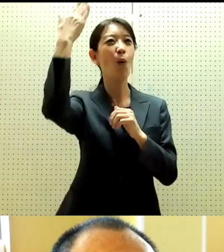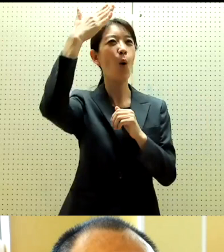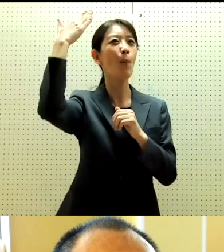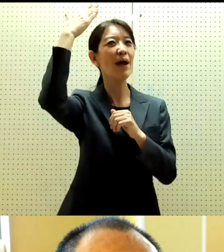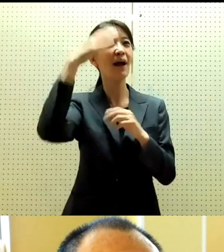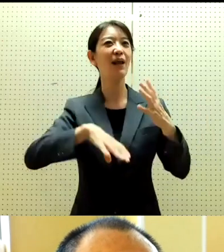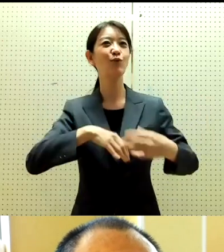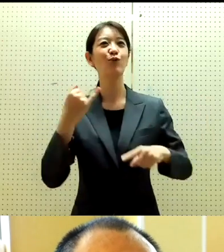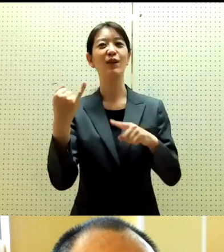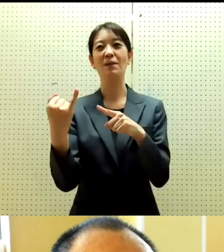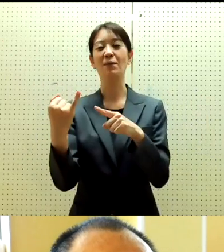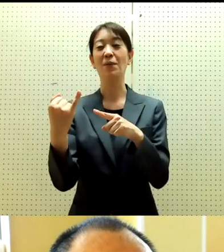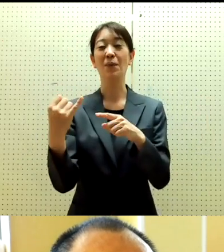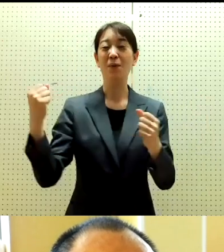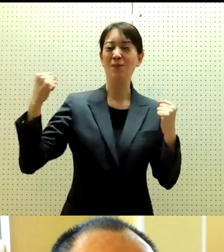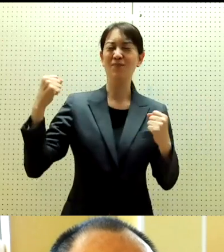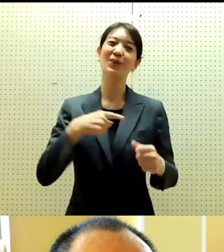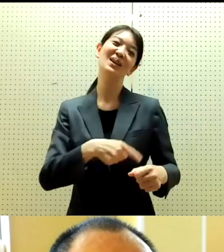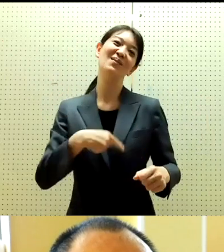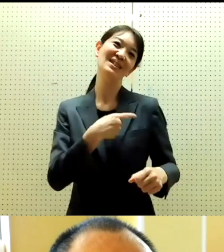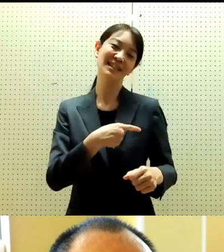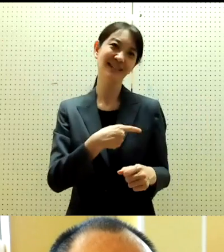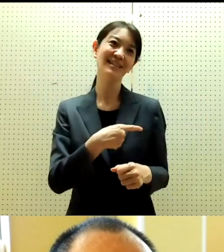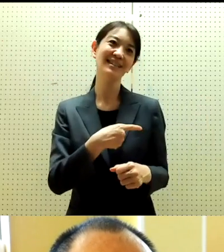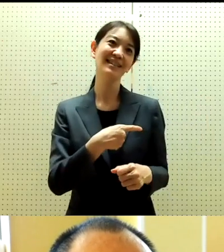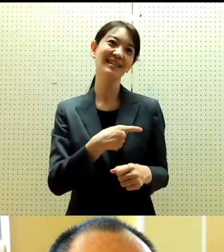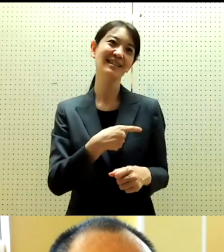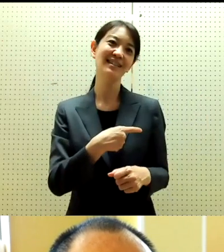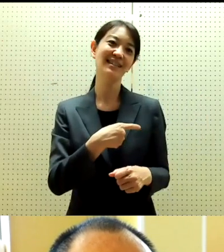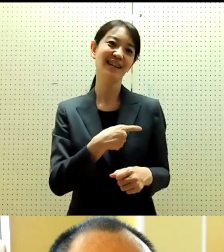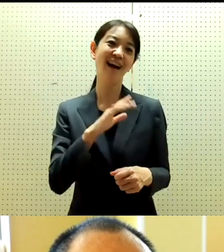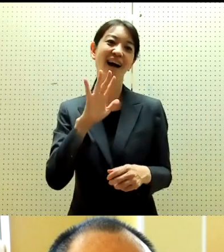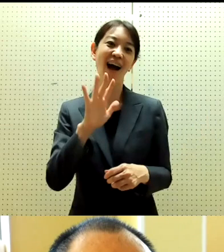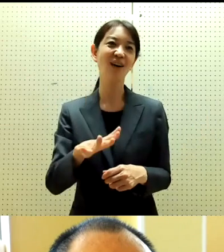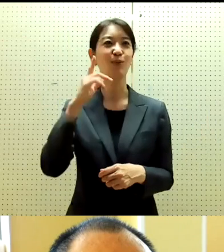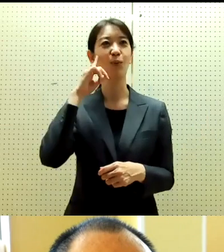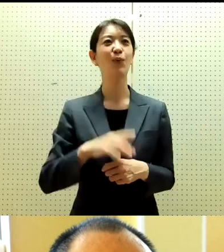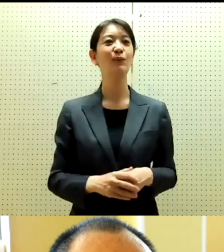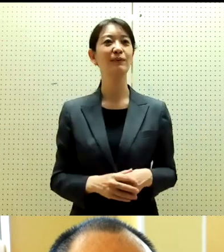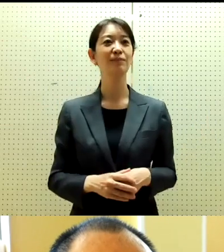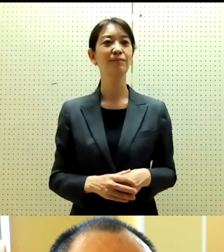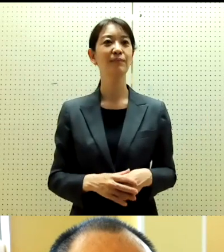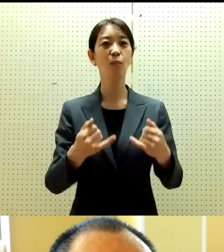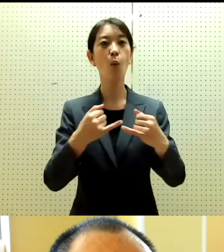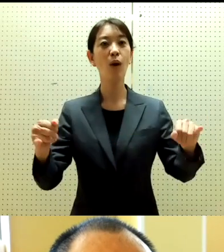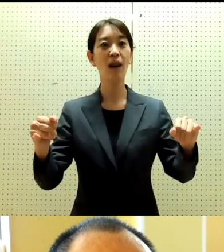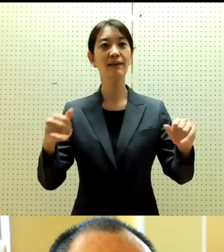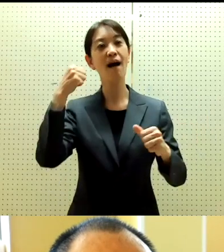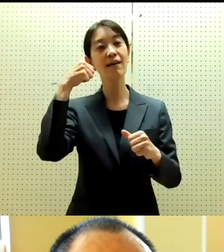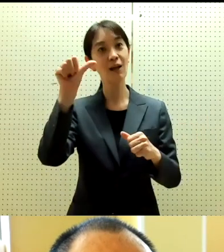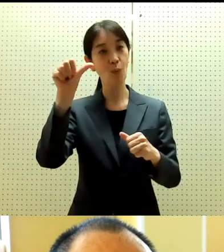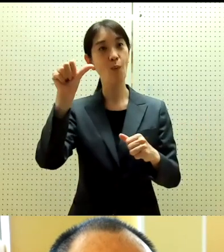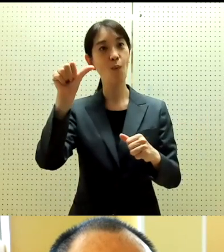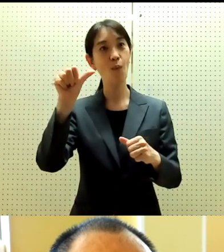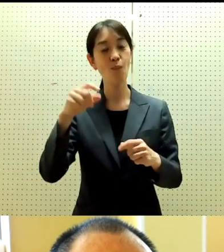やったぞっていう思いがあの持てるのかなと思います。でオンラインアンケートもあの入力